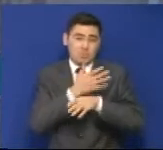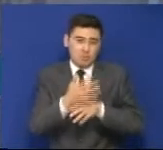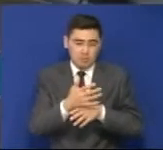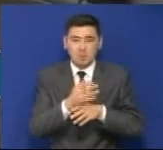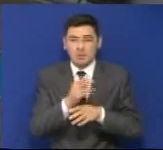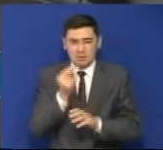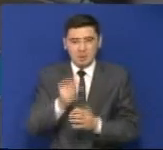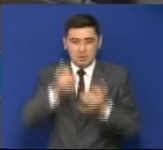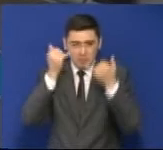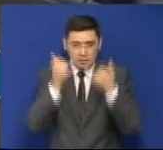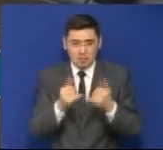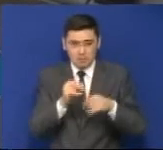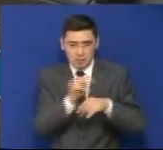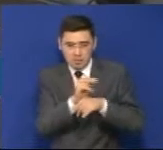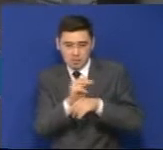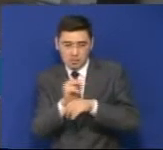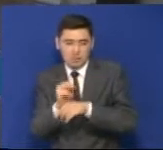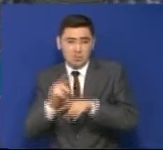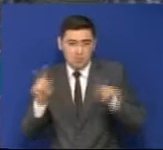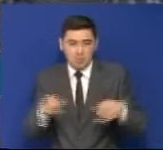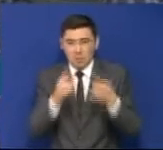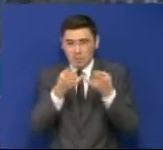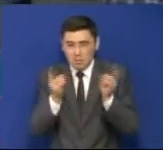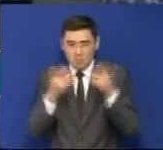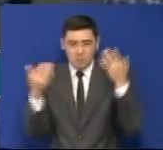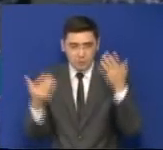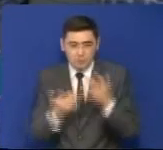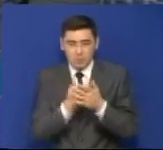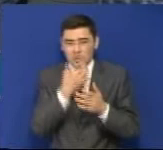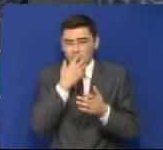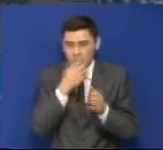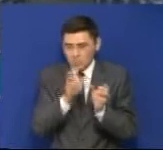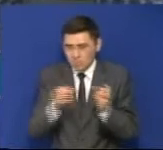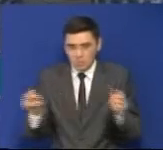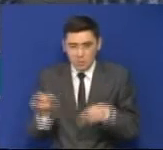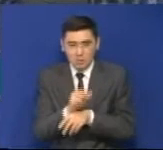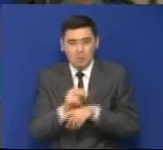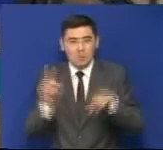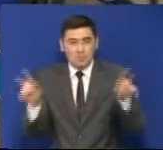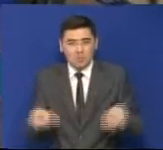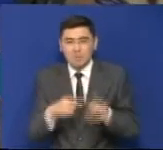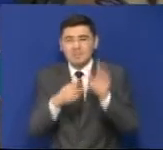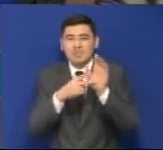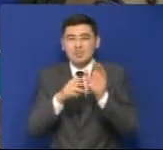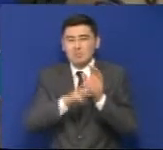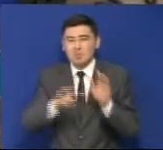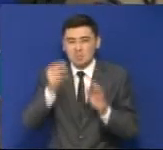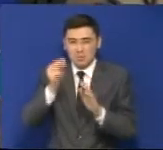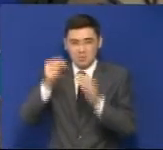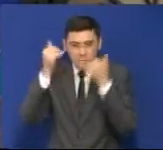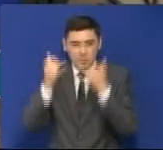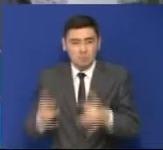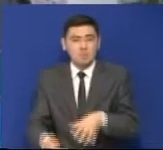жөндеу жұмыстары жүргізілуде. Есік терезелер ауыстырылып, жылу жүйесі қалпына келтірілуде. Бұл мақсатқа 7 миллион теңге